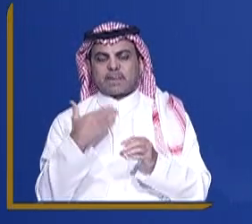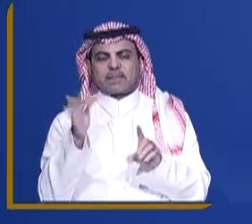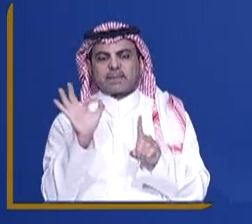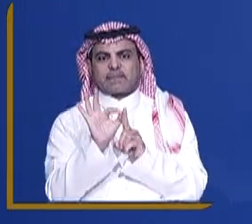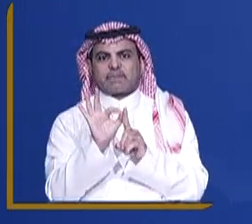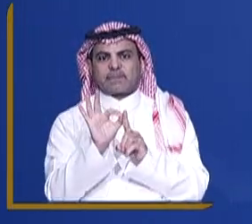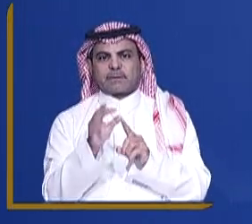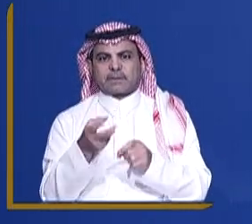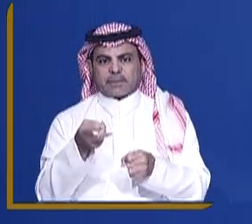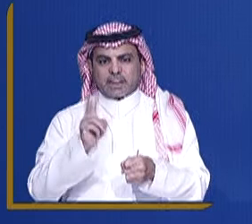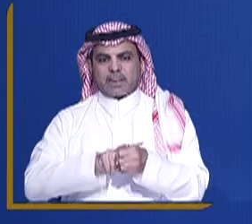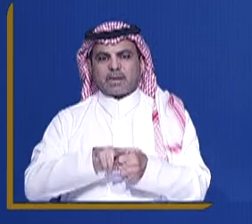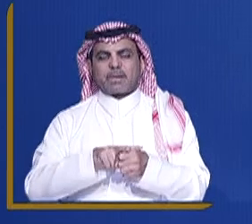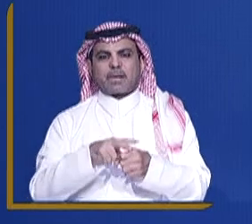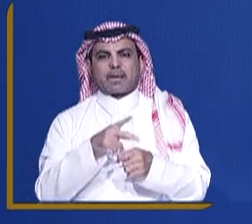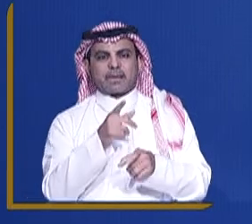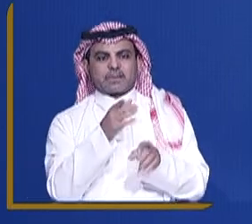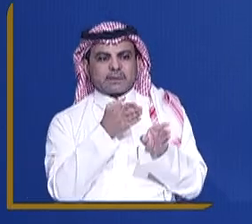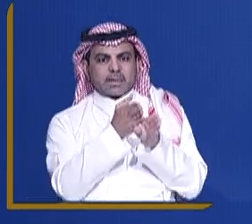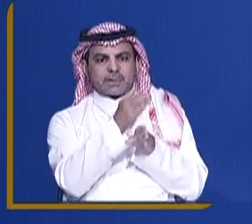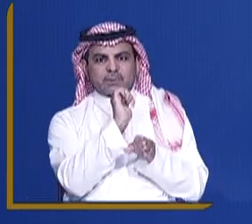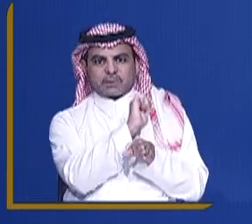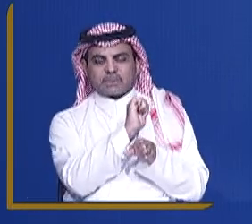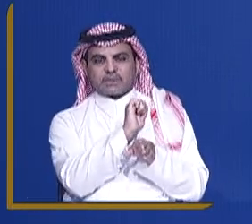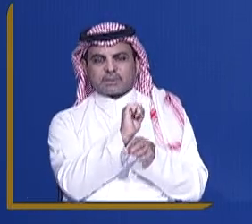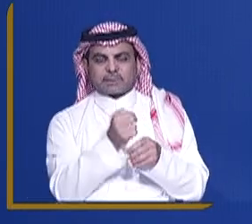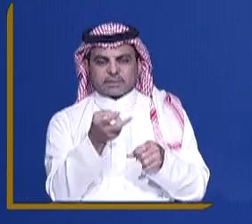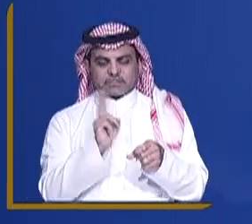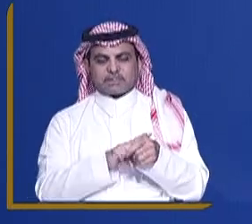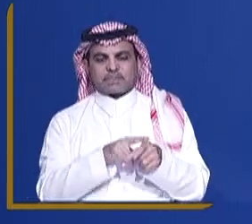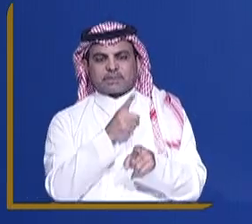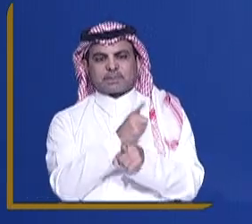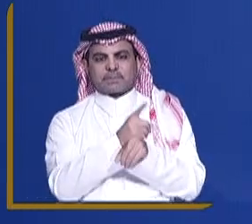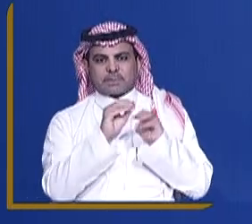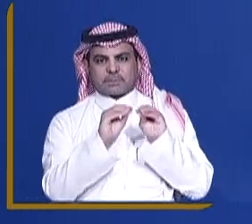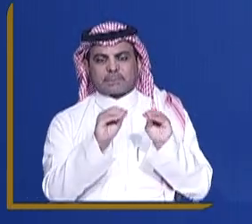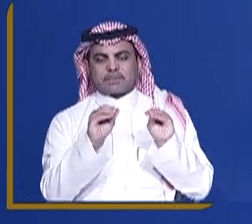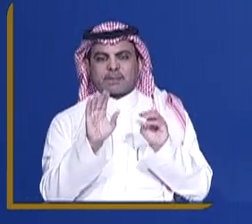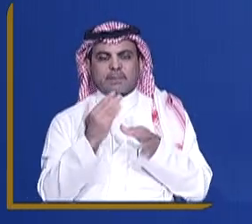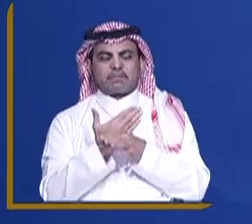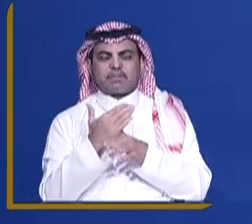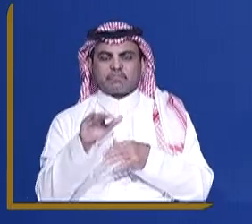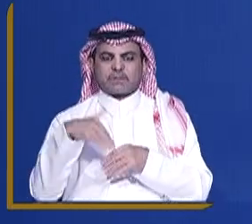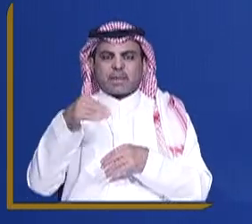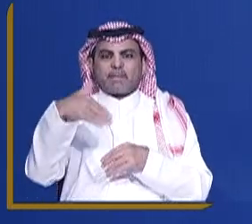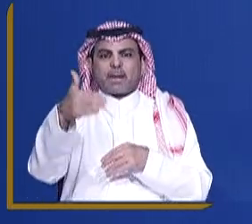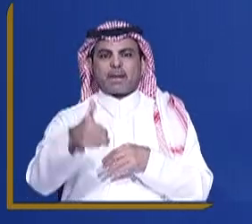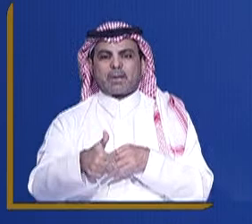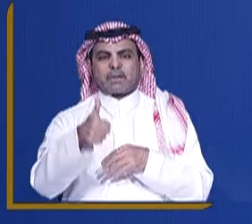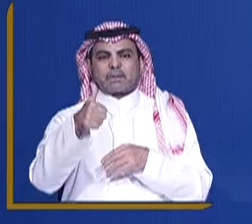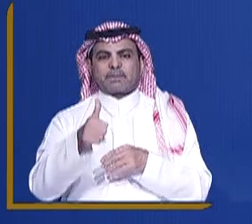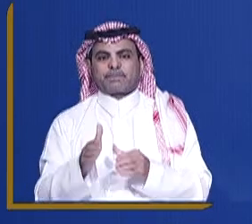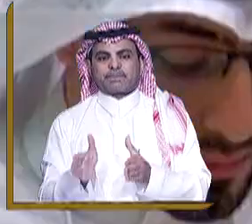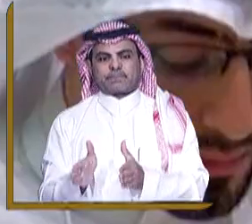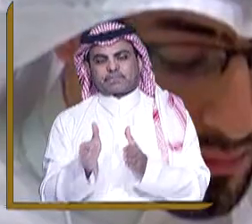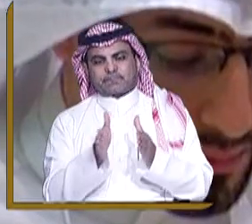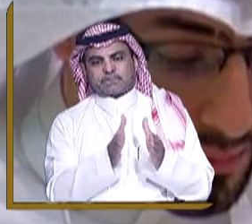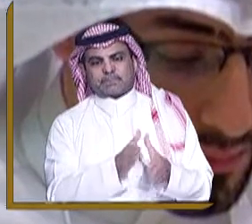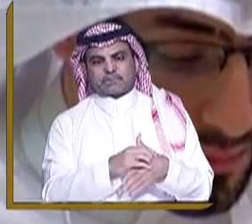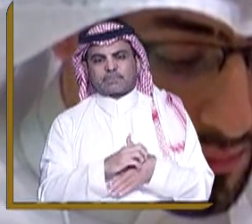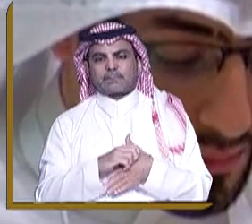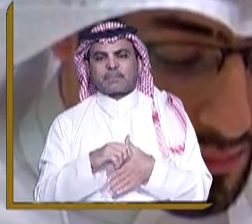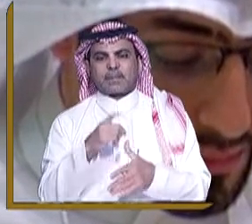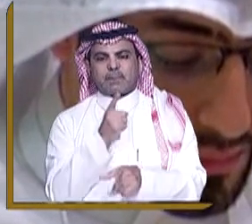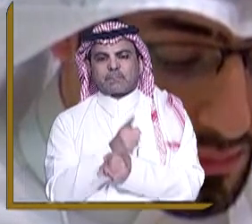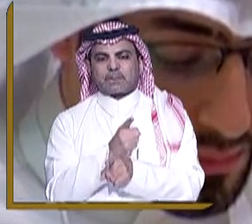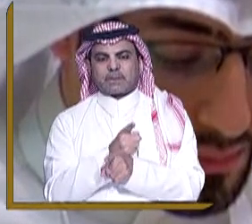منها إعادة صياغة ليس التعليم والتطليب اليوم ولكن حتى مستقبلا بمشيئة الله. وسوف يحرص على